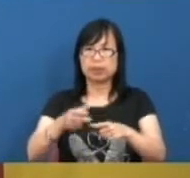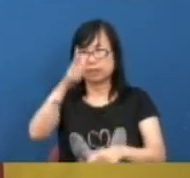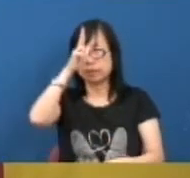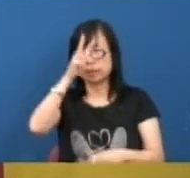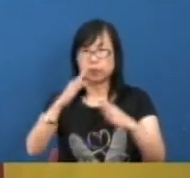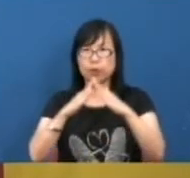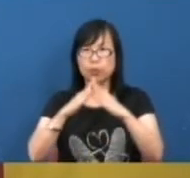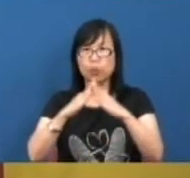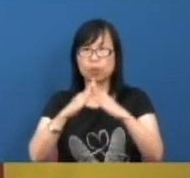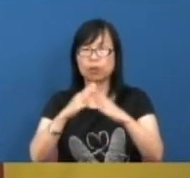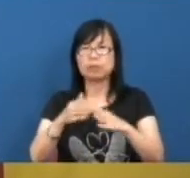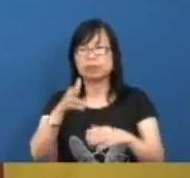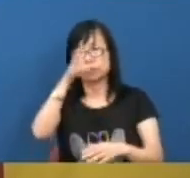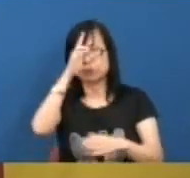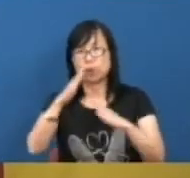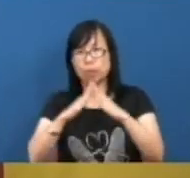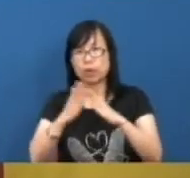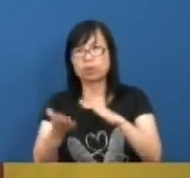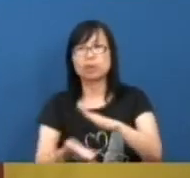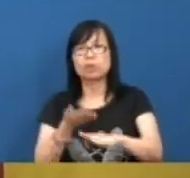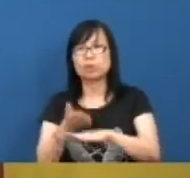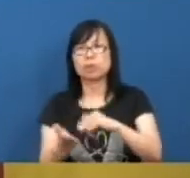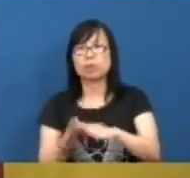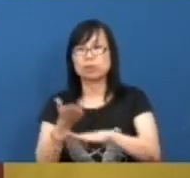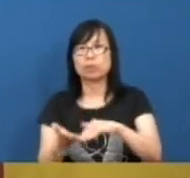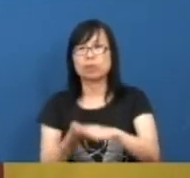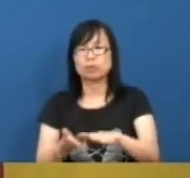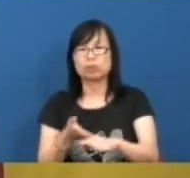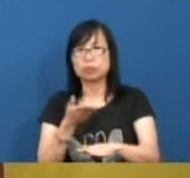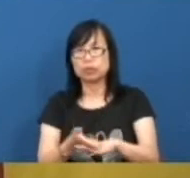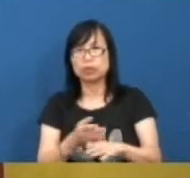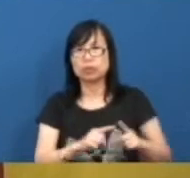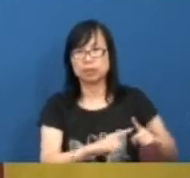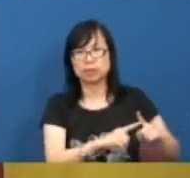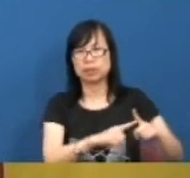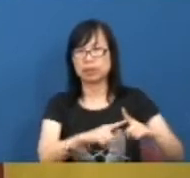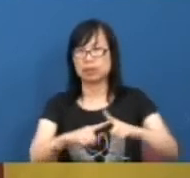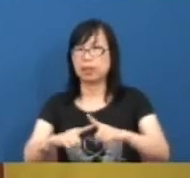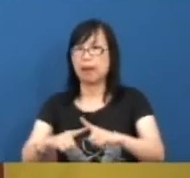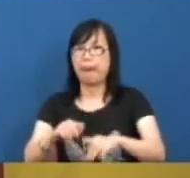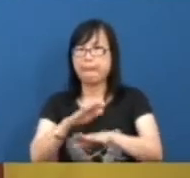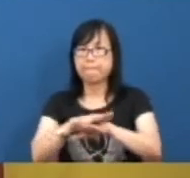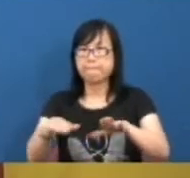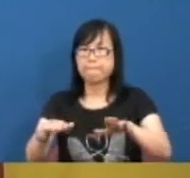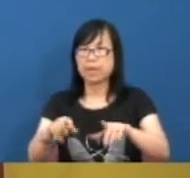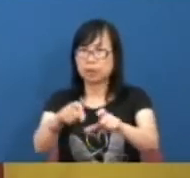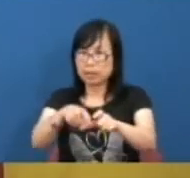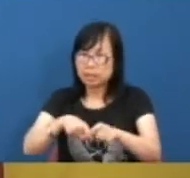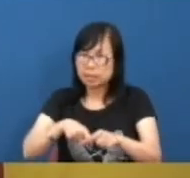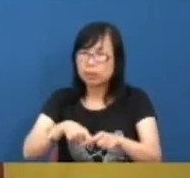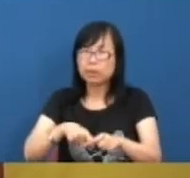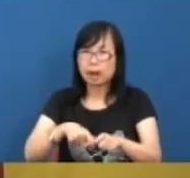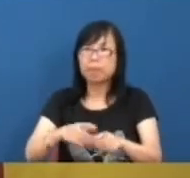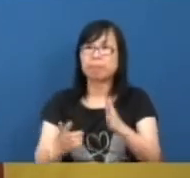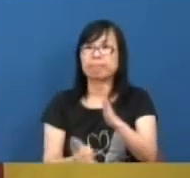係循環再用，亦都可以即係當一啲市民能夠佢嗰個平均收入啦嚇，家庭總收入佢係即係